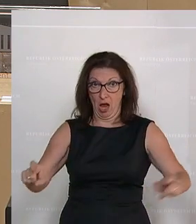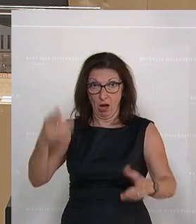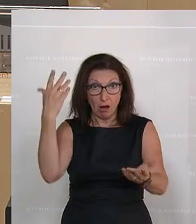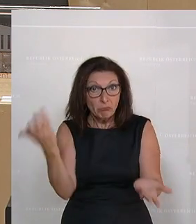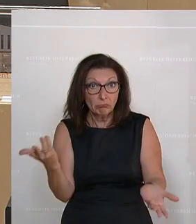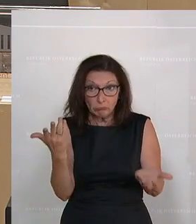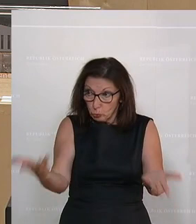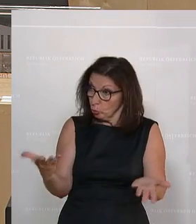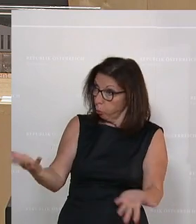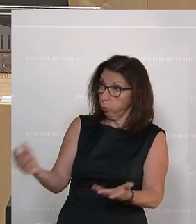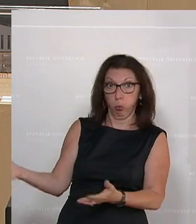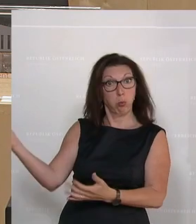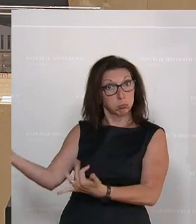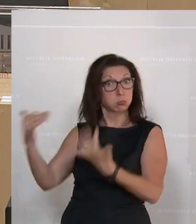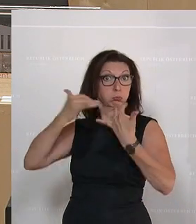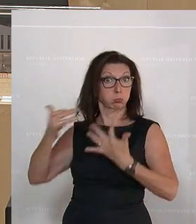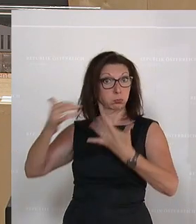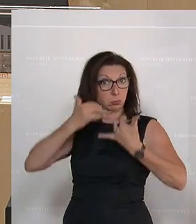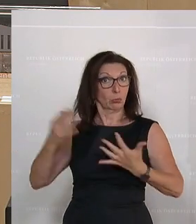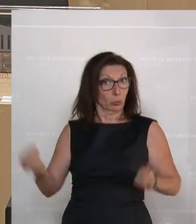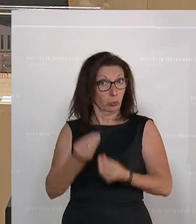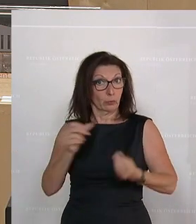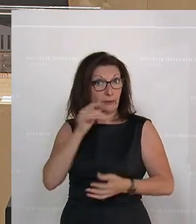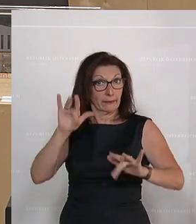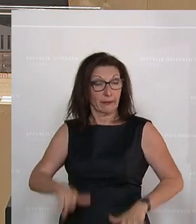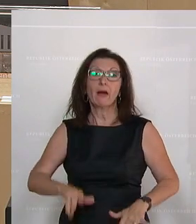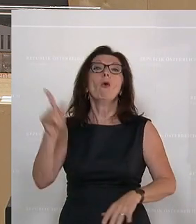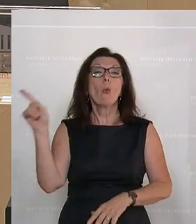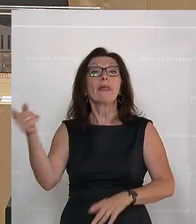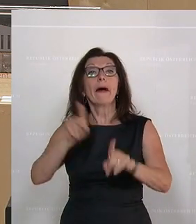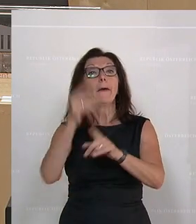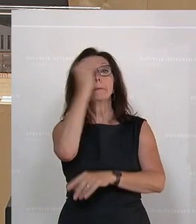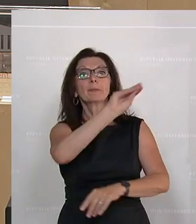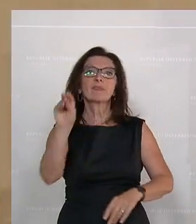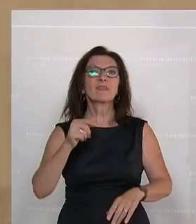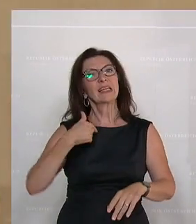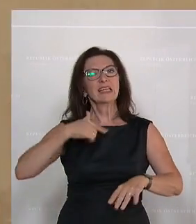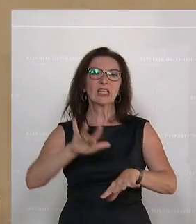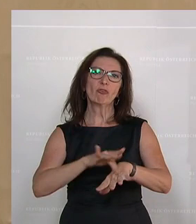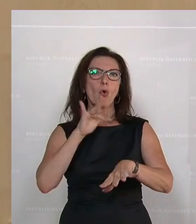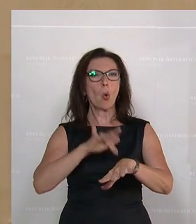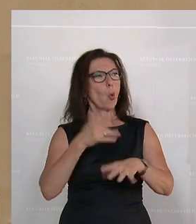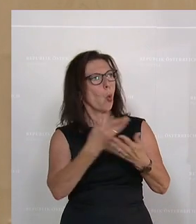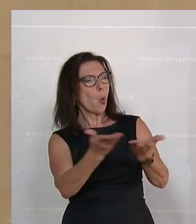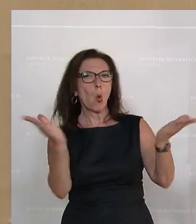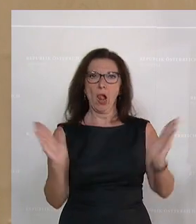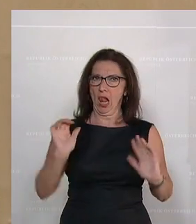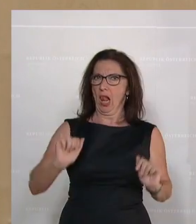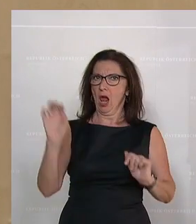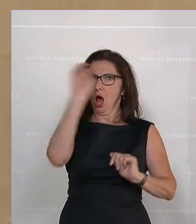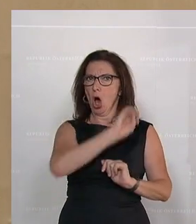ausrichtet und errichter durchaus liebe österreicher ich fühle mich in diesen erlauchten kreis der selbsternannten